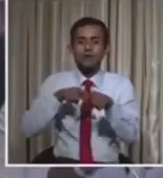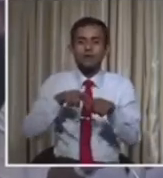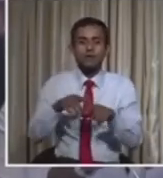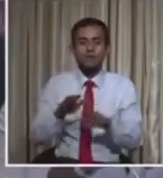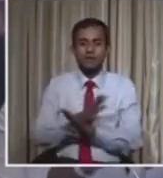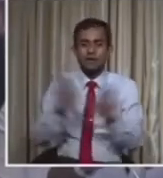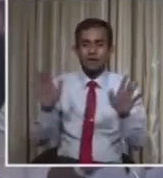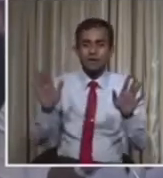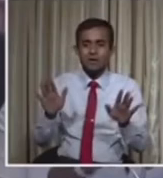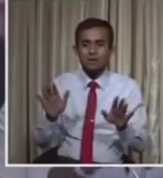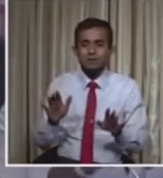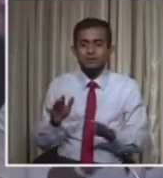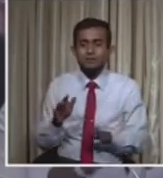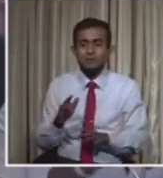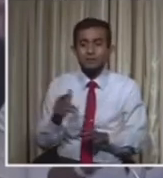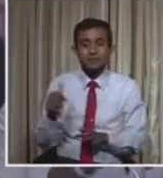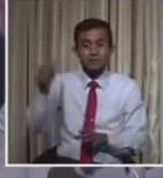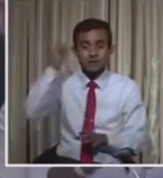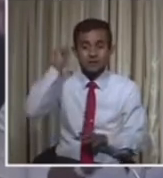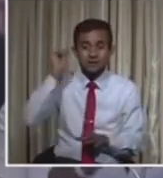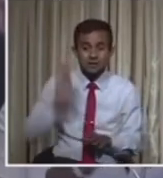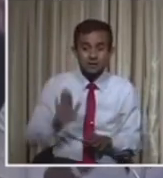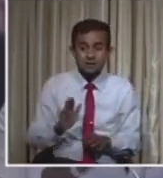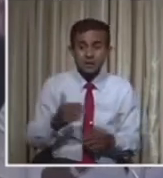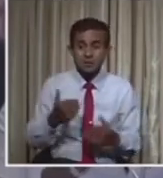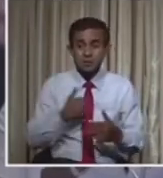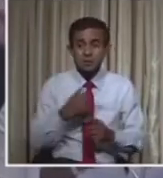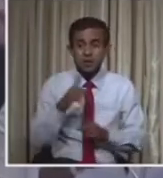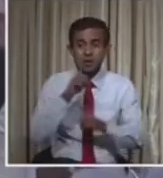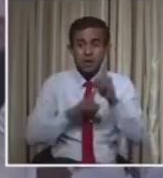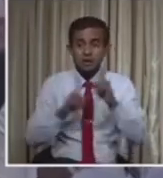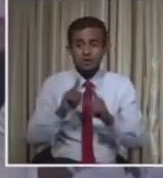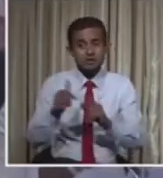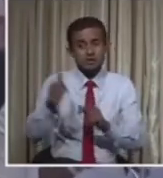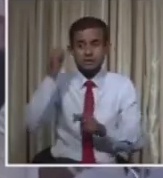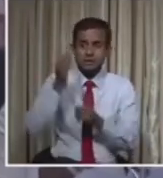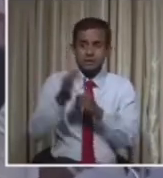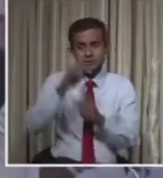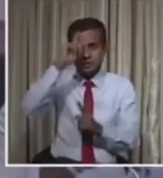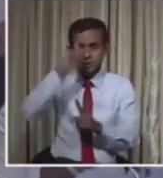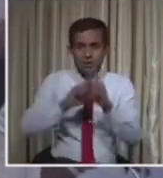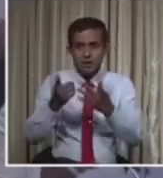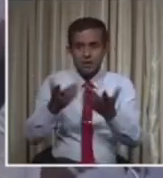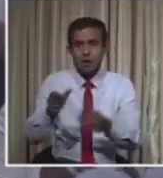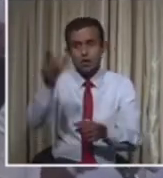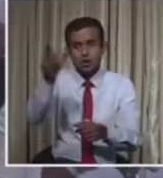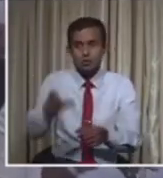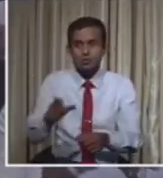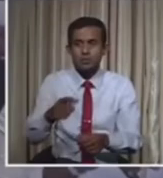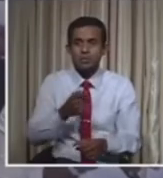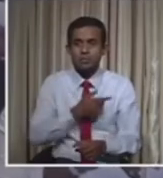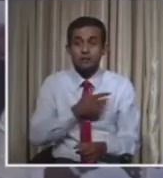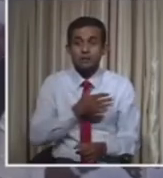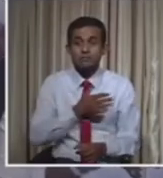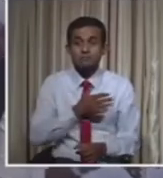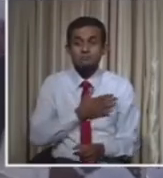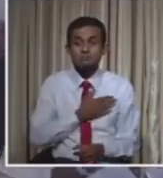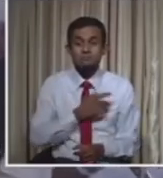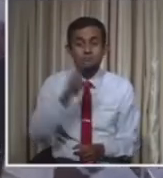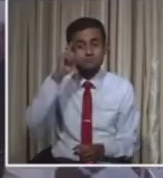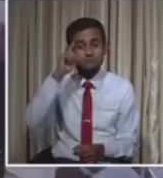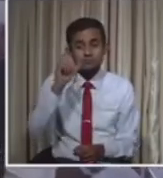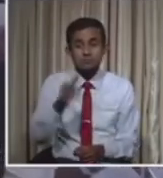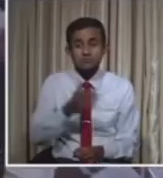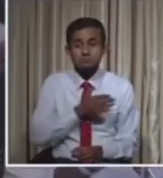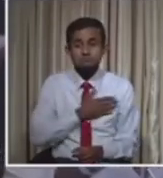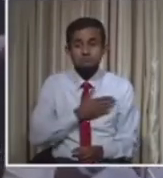නැහැ ඒ නිසා එදා හිටපු මම කතා කරන්න යන්නේ නැහැ ඒ ජනාධිපති ගැන ඔබතුමාගේ හෘද සාක්ෂිය පපුවට තට්ටු කරලා බලන්න